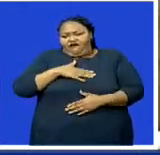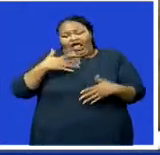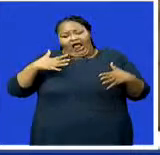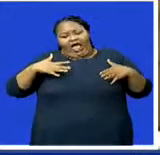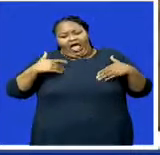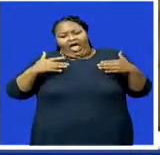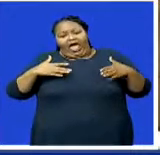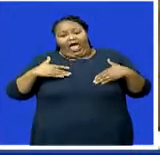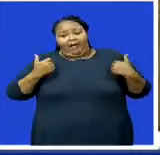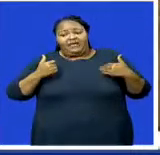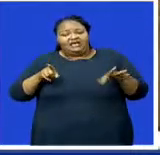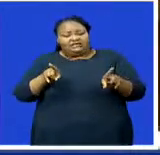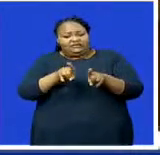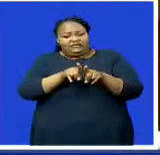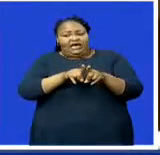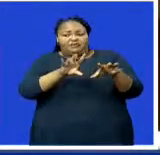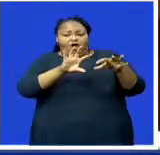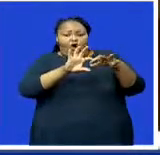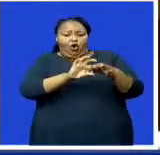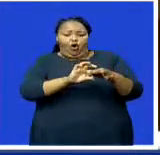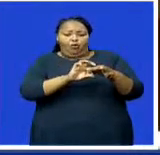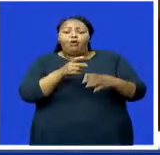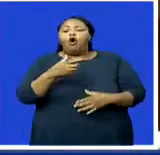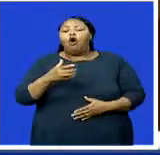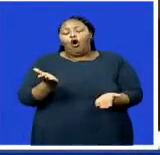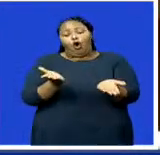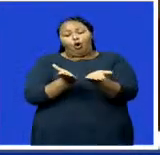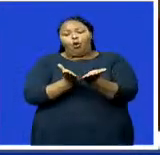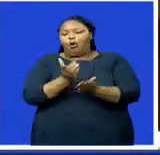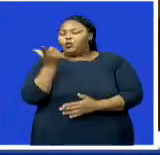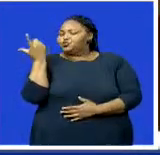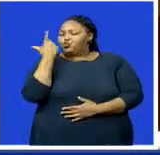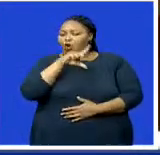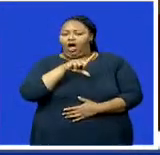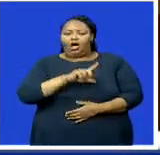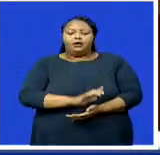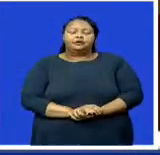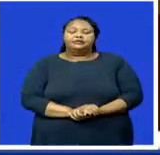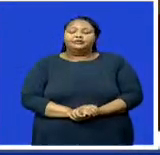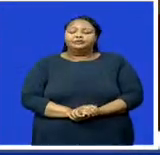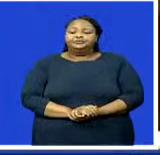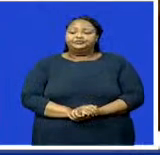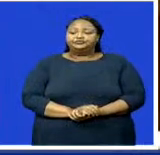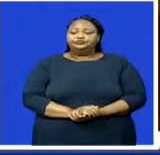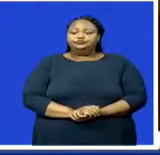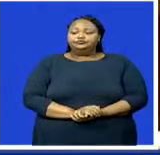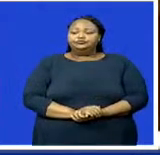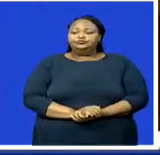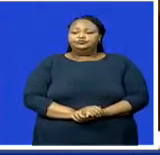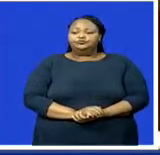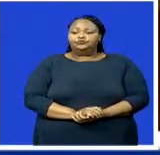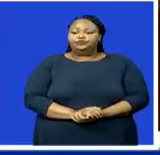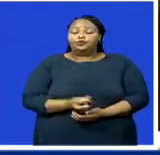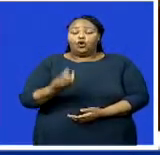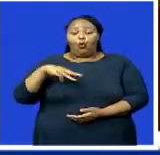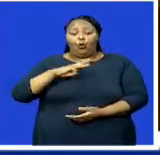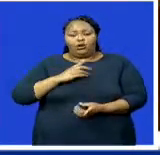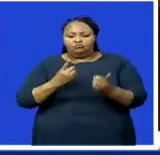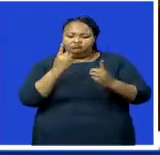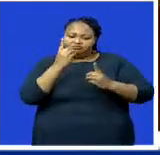sabo lesihle. Sikhanza ethi kufanele ukuthi babanjiswe especially ngoba vele ngilele